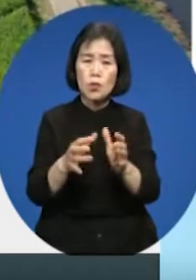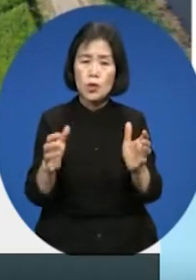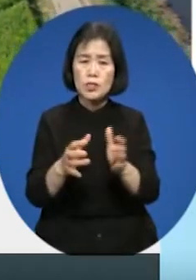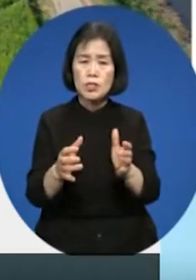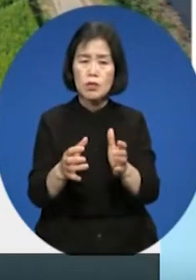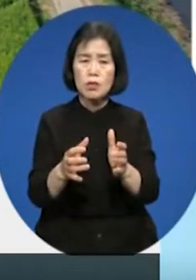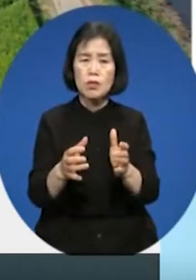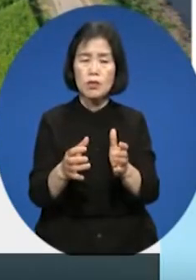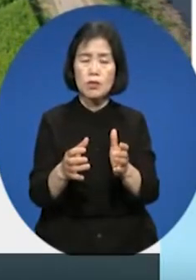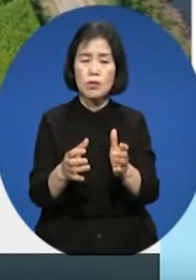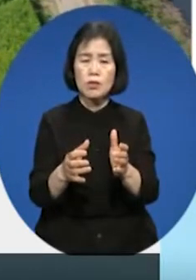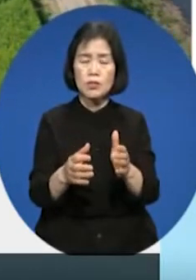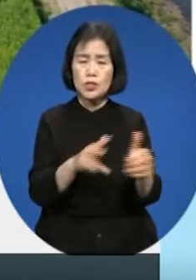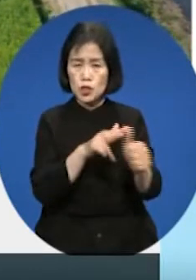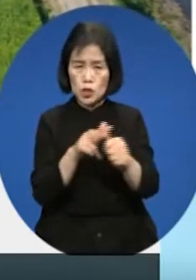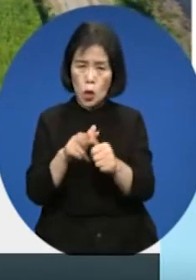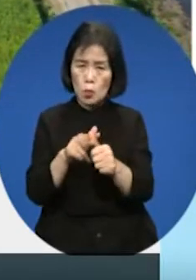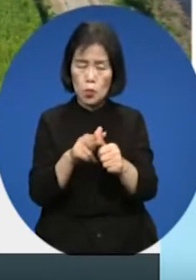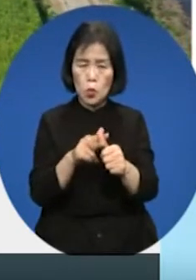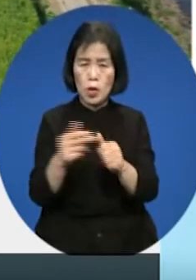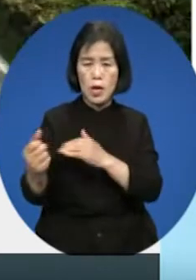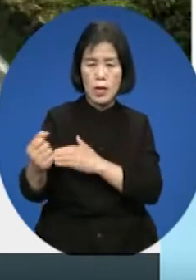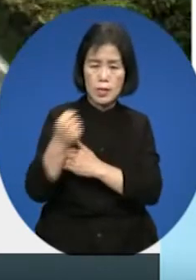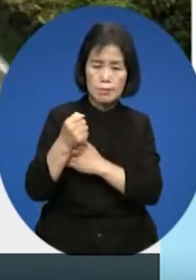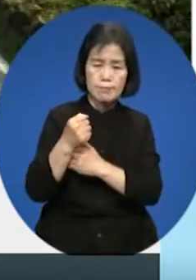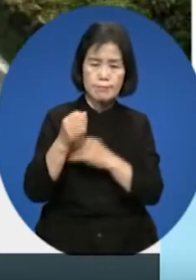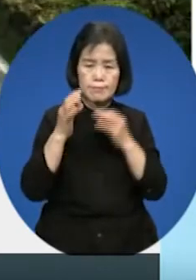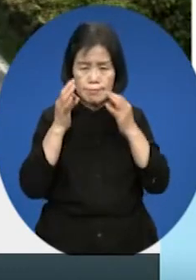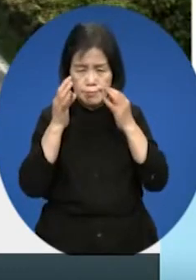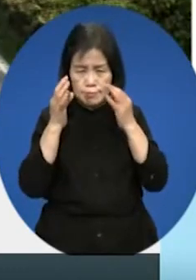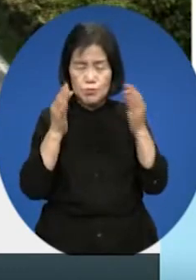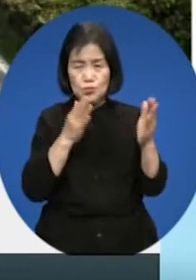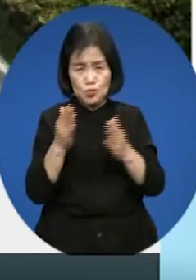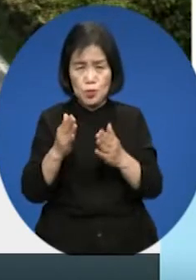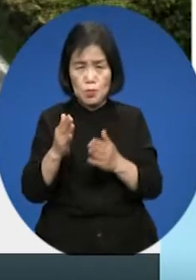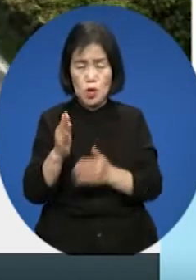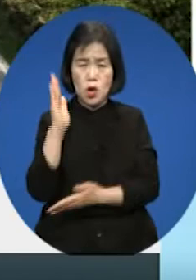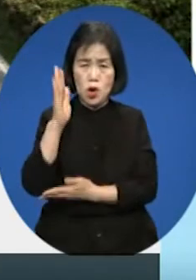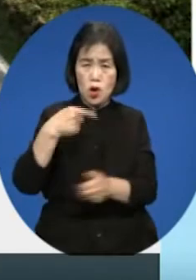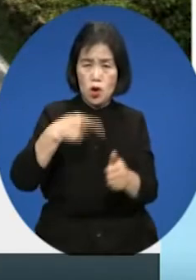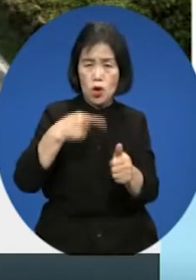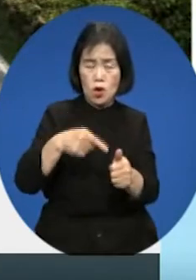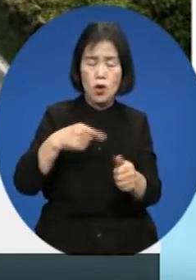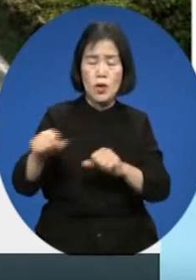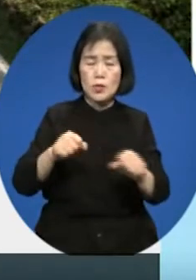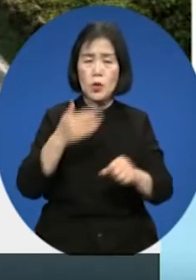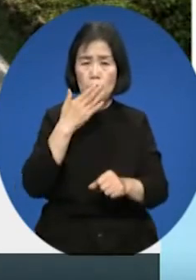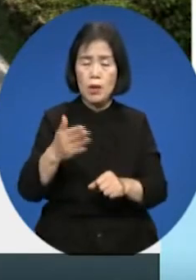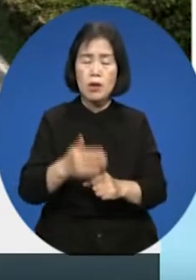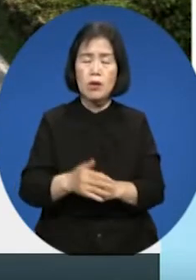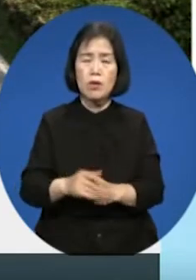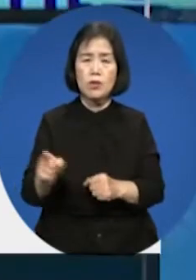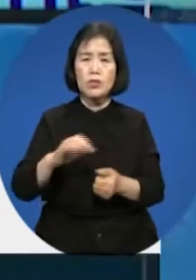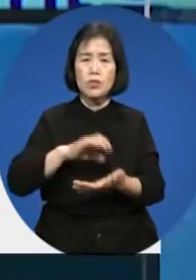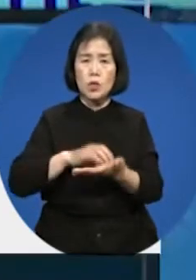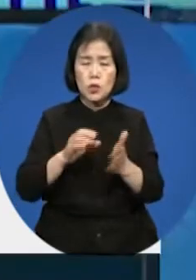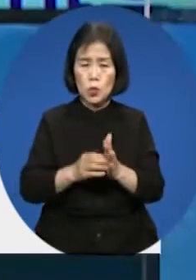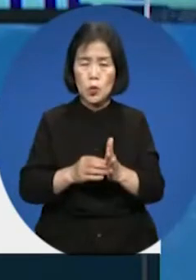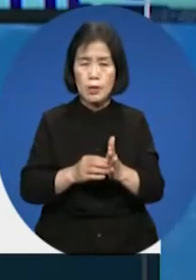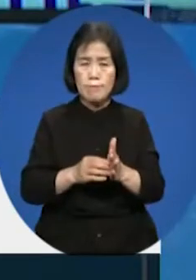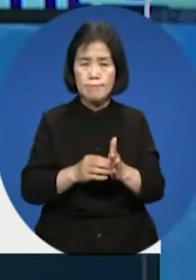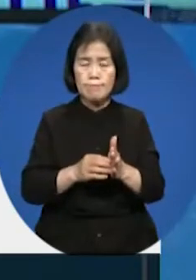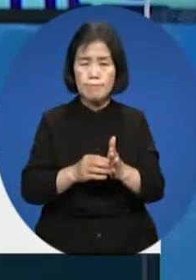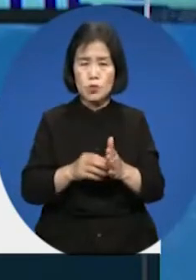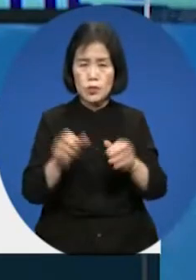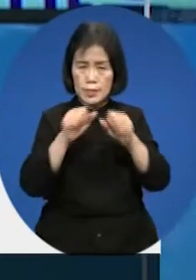일정한 정보와 이런 역량들을 갖춰 나가면 강사로 활동하고 또 그분들이 일정한 정도의 그 틀이 형성이 되면